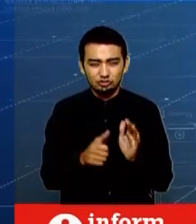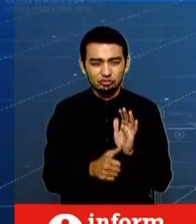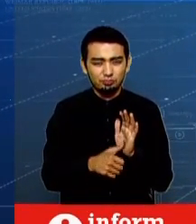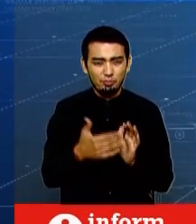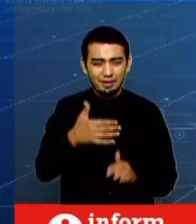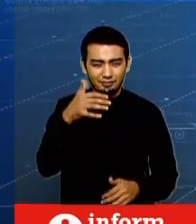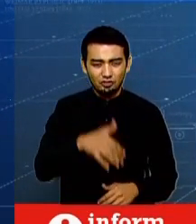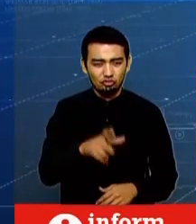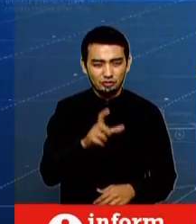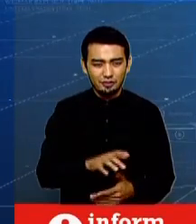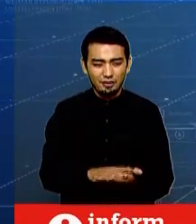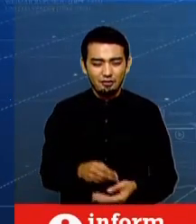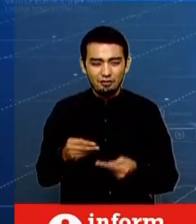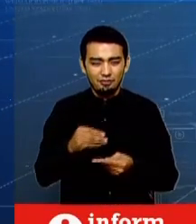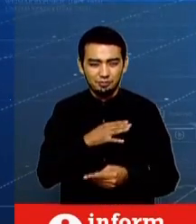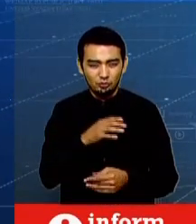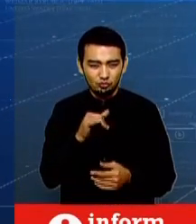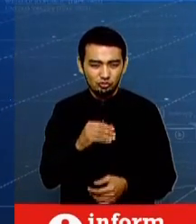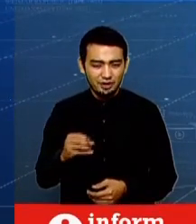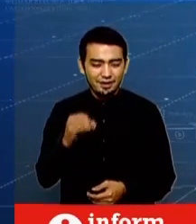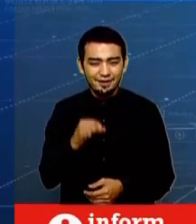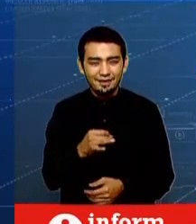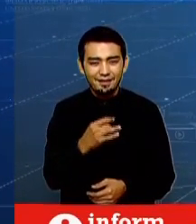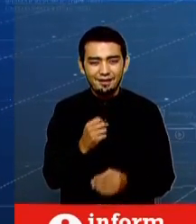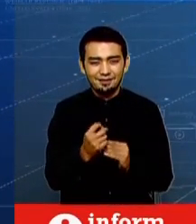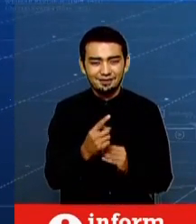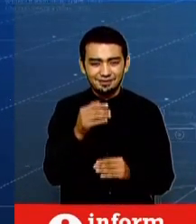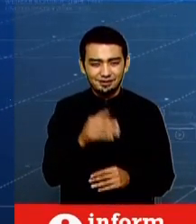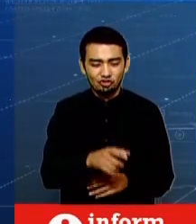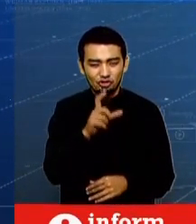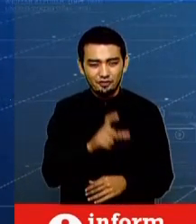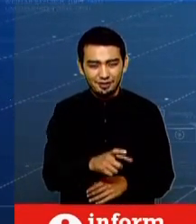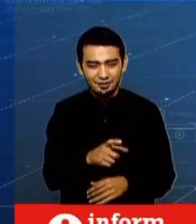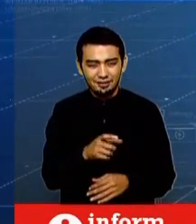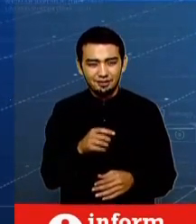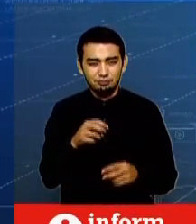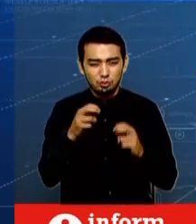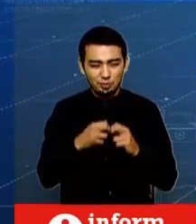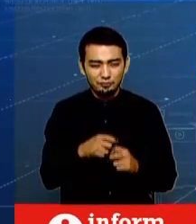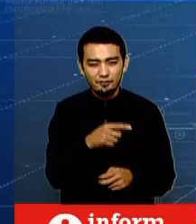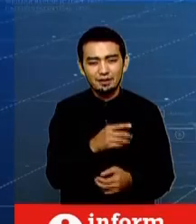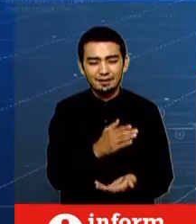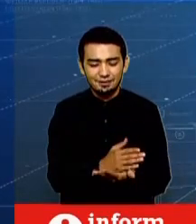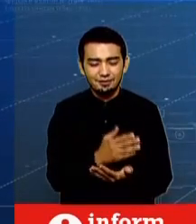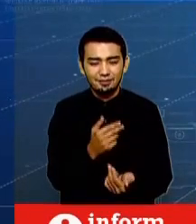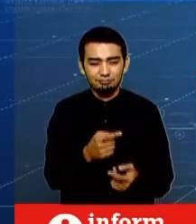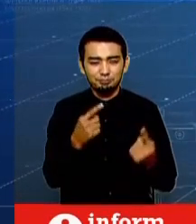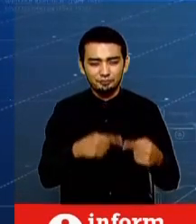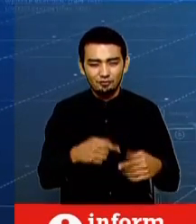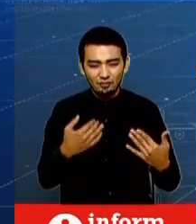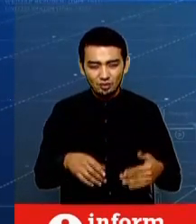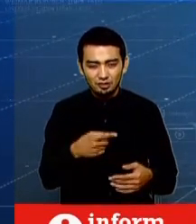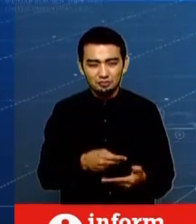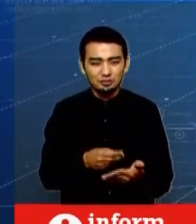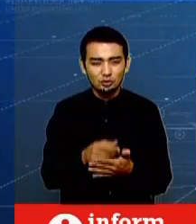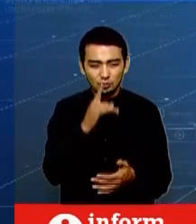65 тысяч человек. Во внесудебном порядке признаны банкротами 11 тысяч, в судебном – около 50. Но многие заявки еще на рассмотрении. На